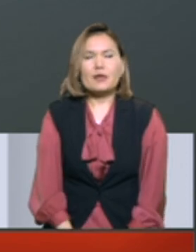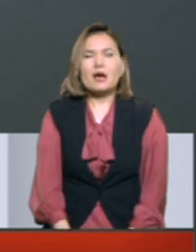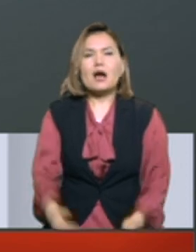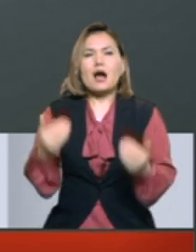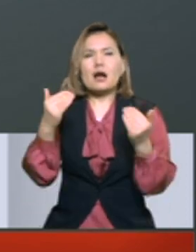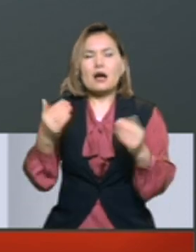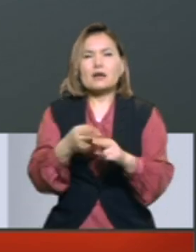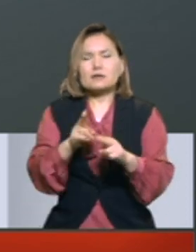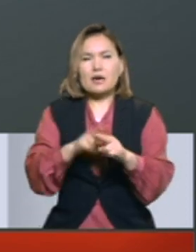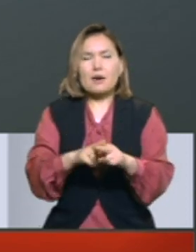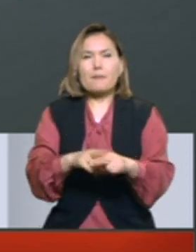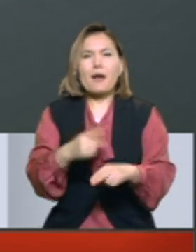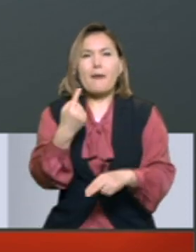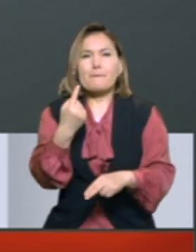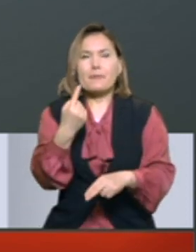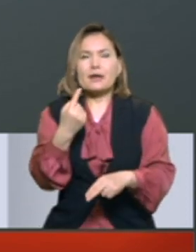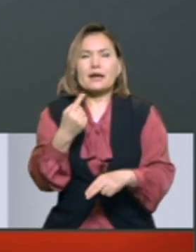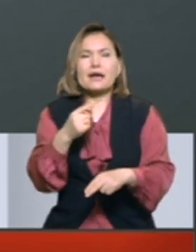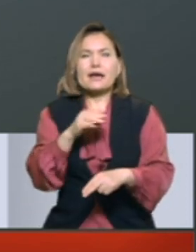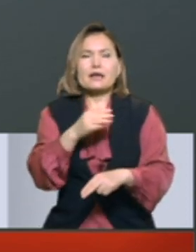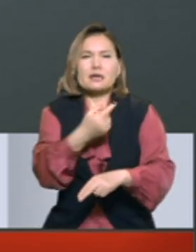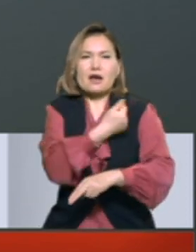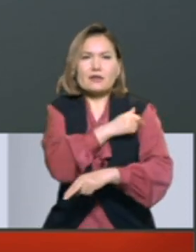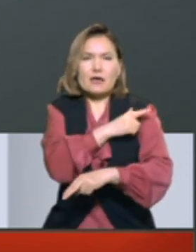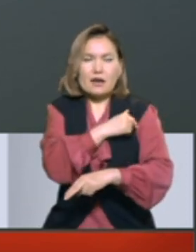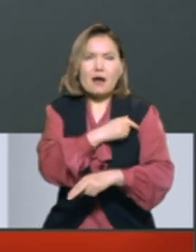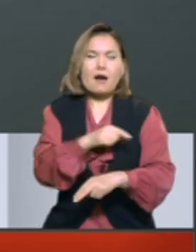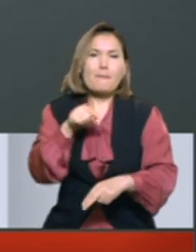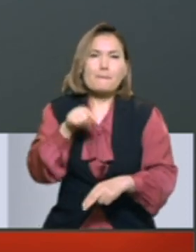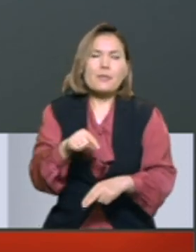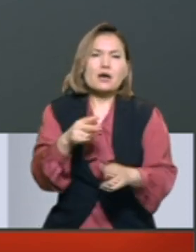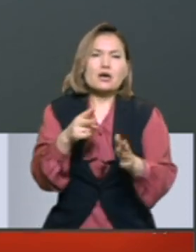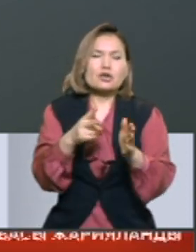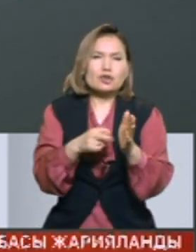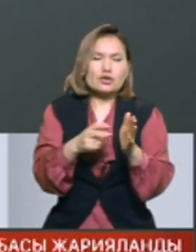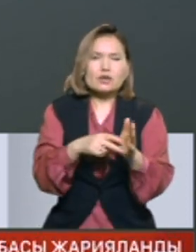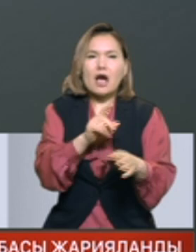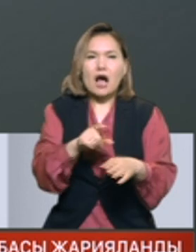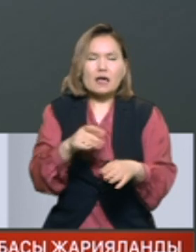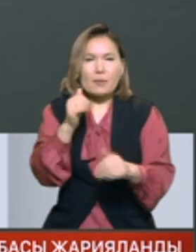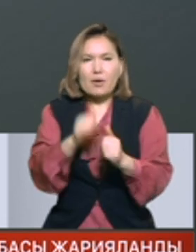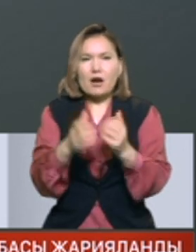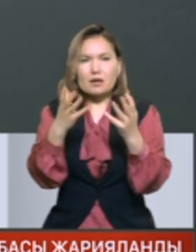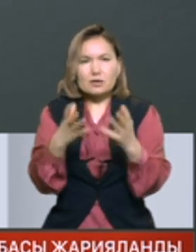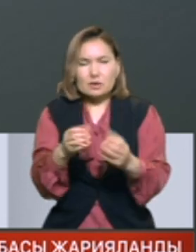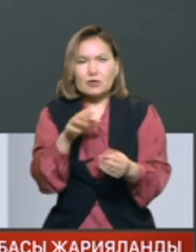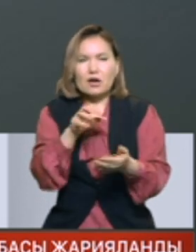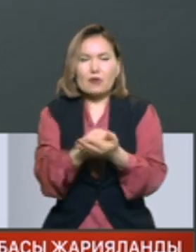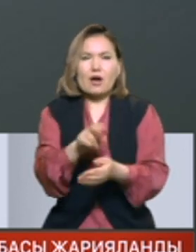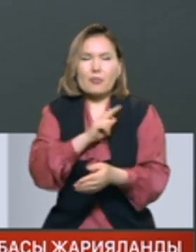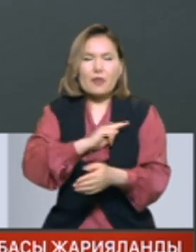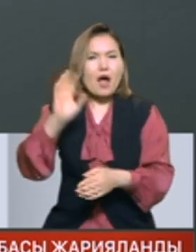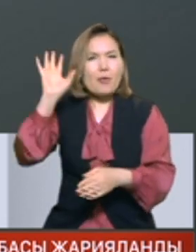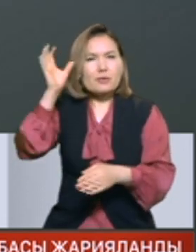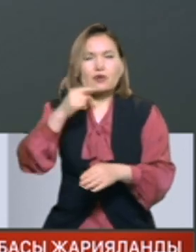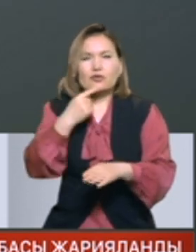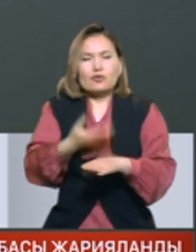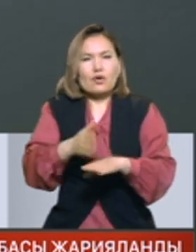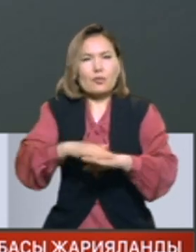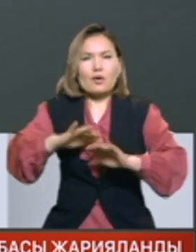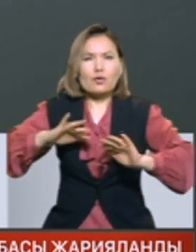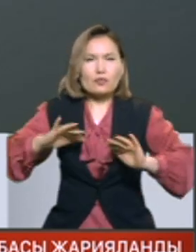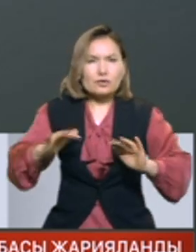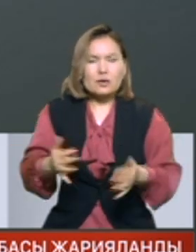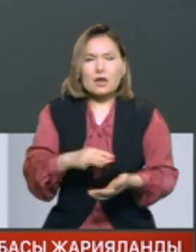Қазір бір терапевт 1070 науқас қабылдауға мәжбір. Жүктеменің көптігінен біз физикалық, психикалық тұрғыда қатты